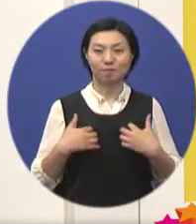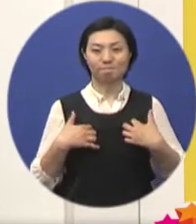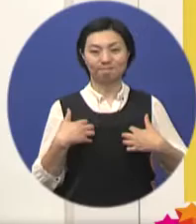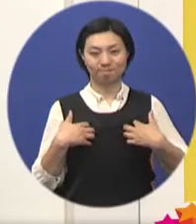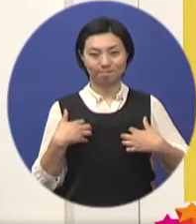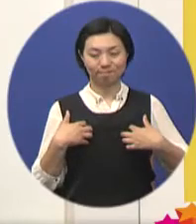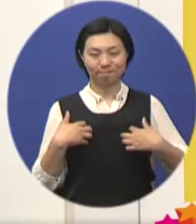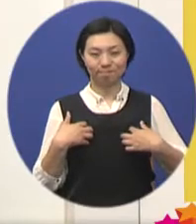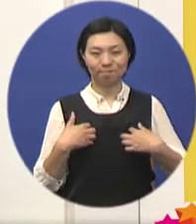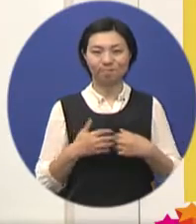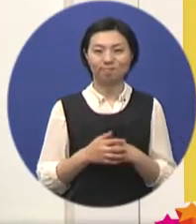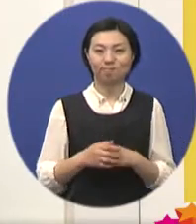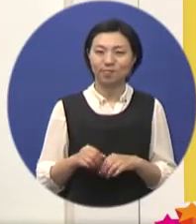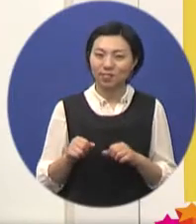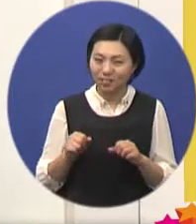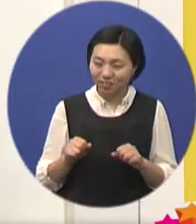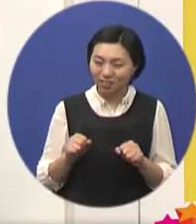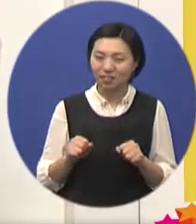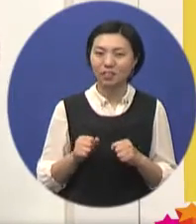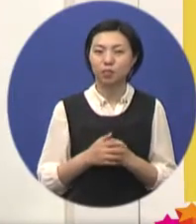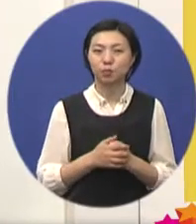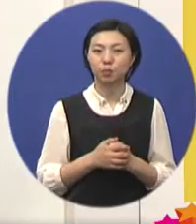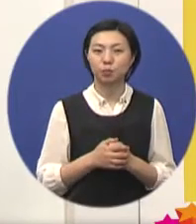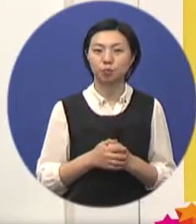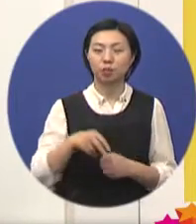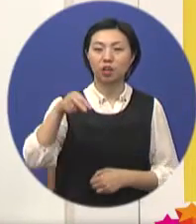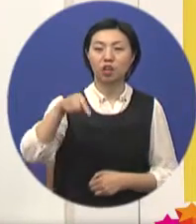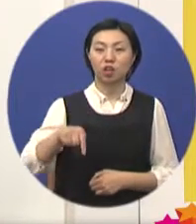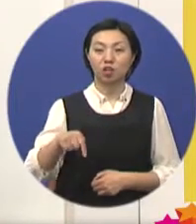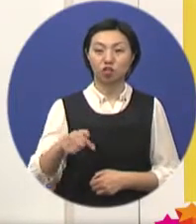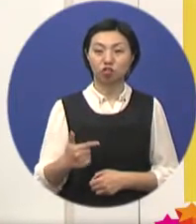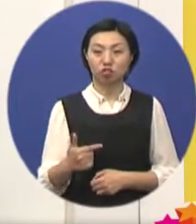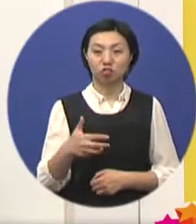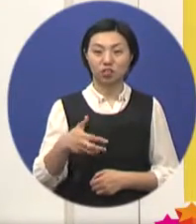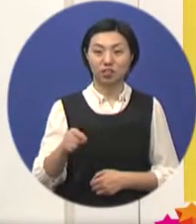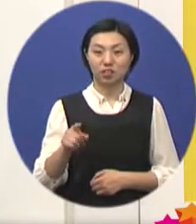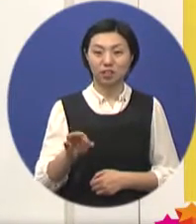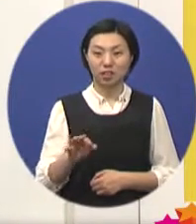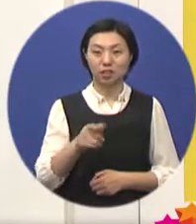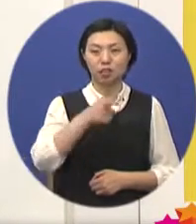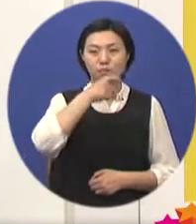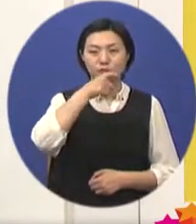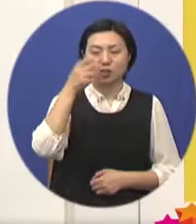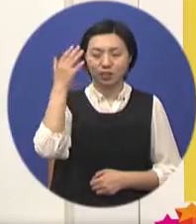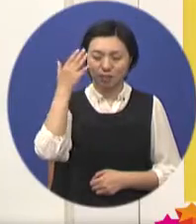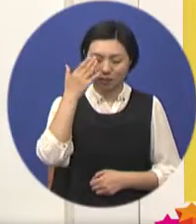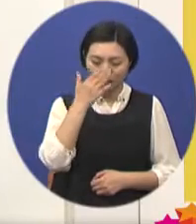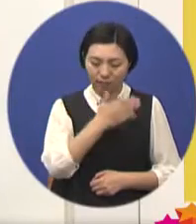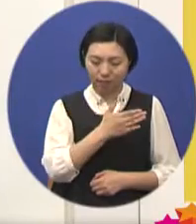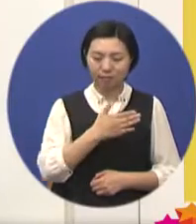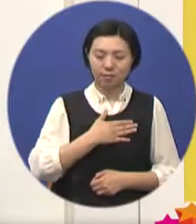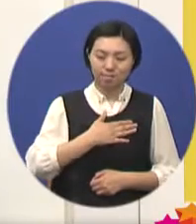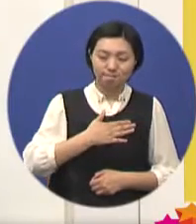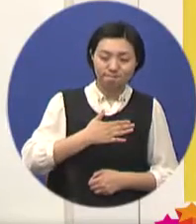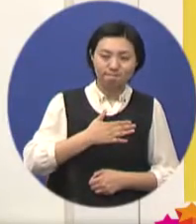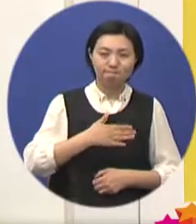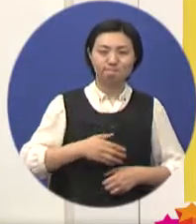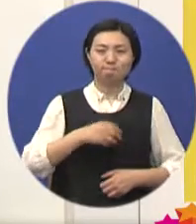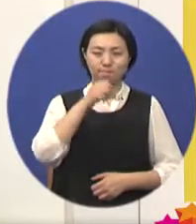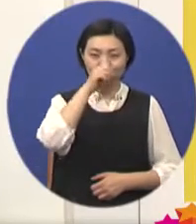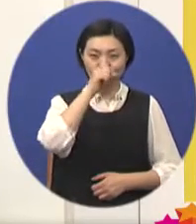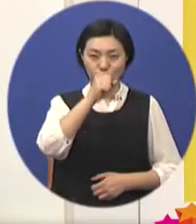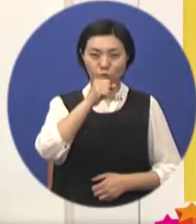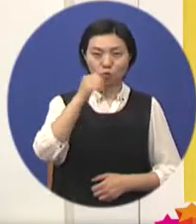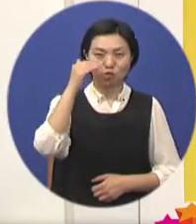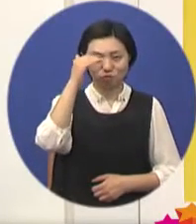반갑습니다. 예. 아유, 순창은요. 네. 물 맑고 인심 좋고 네. 내